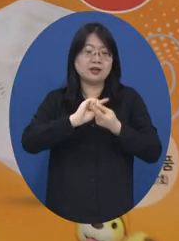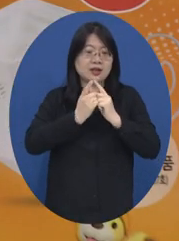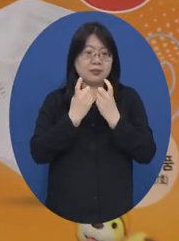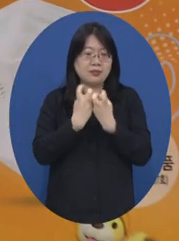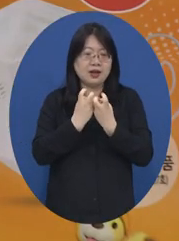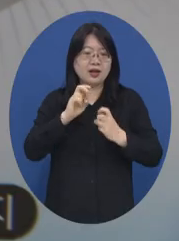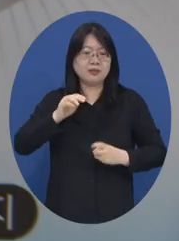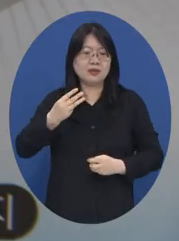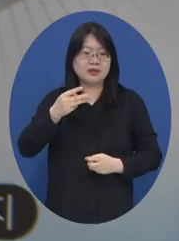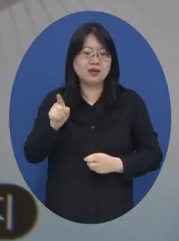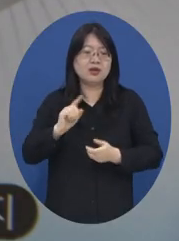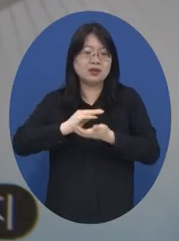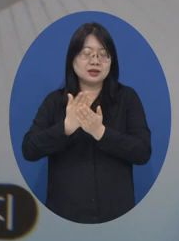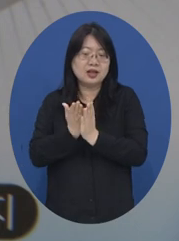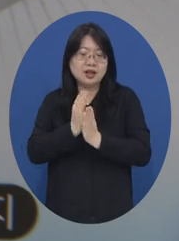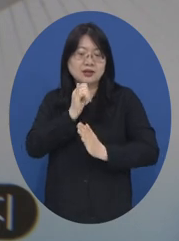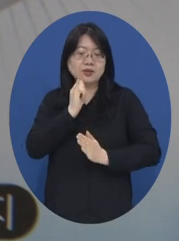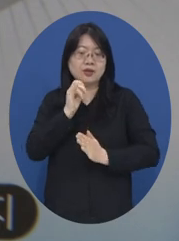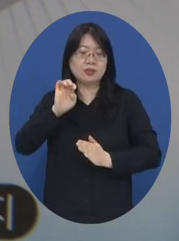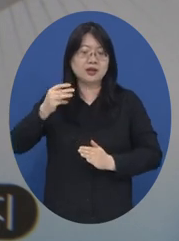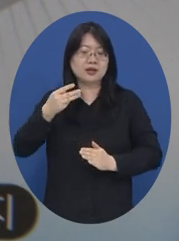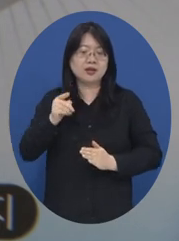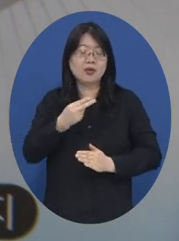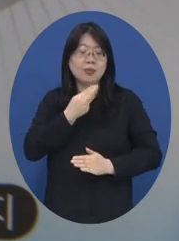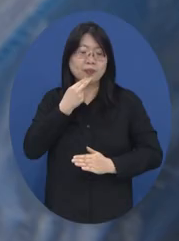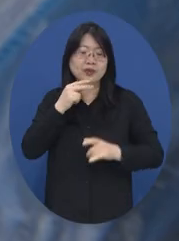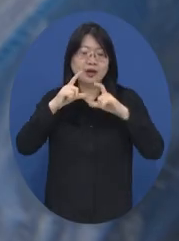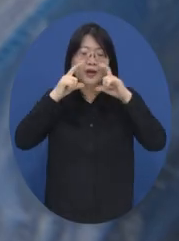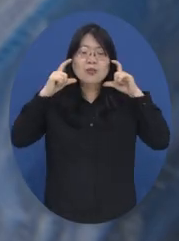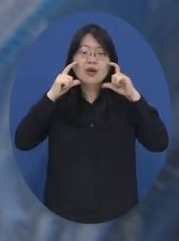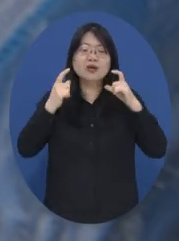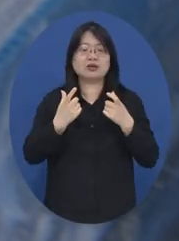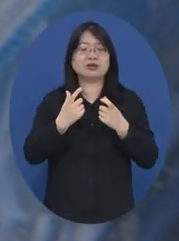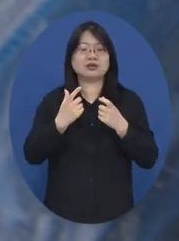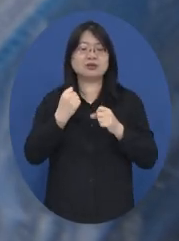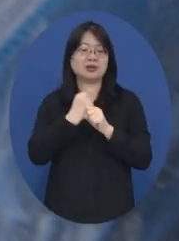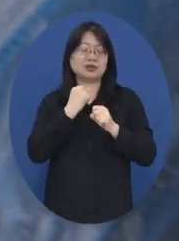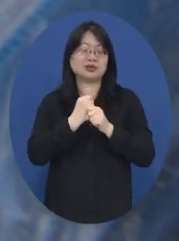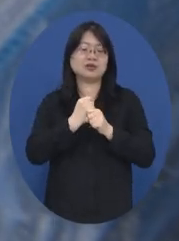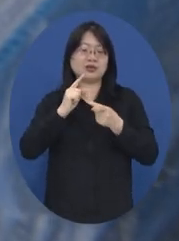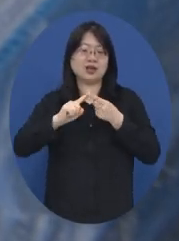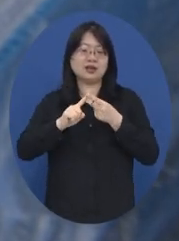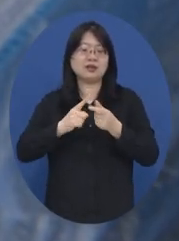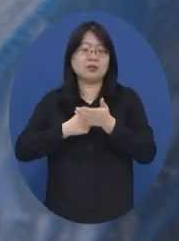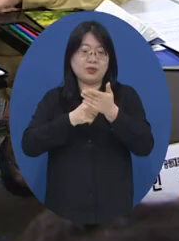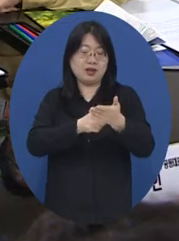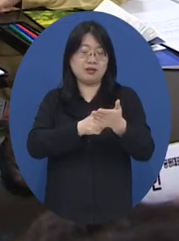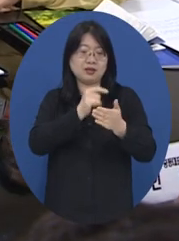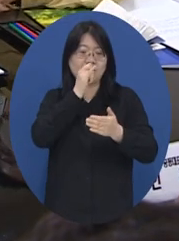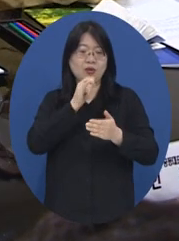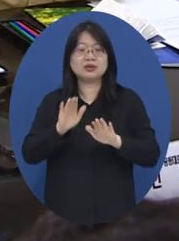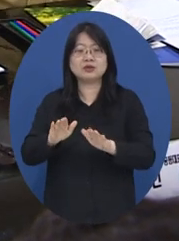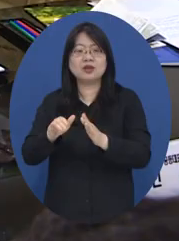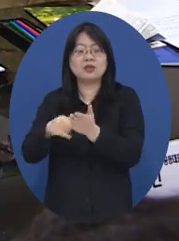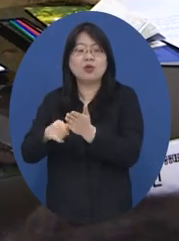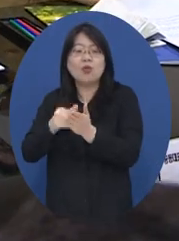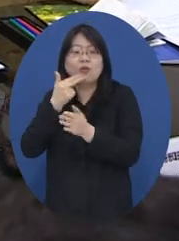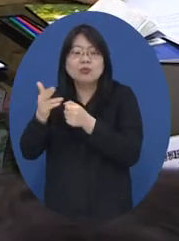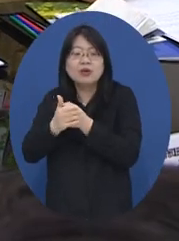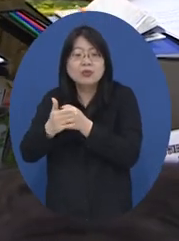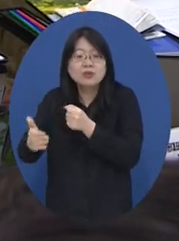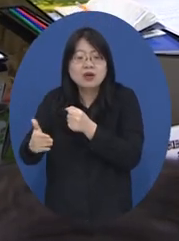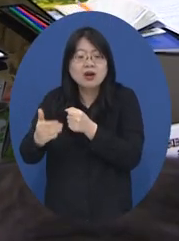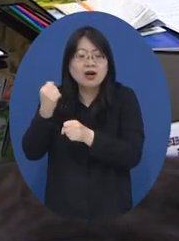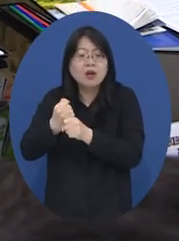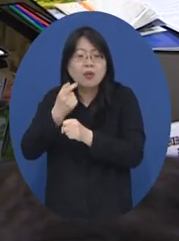이 지사는 대안으로 필터 다양화와 필터 없는 마스크의 대량생산을 제안했습니다 다 되가 없어가지고